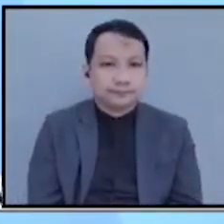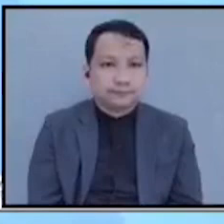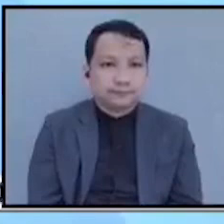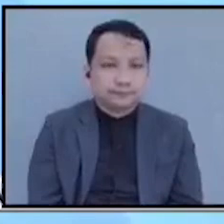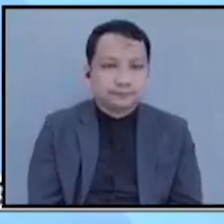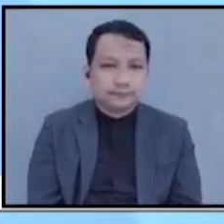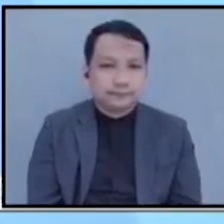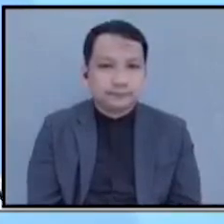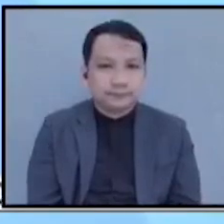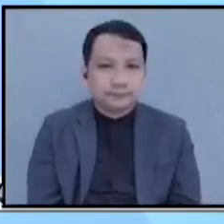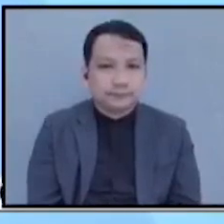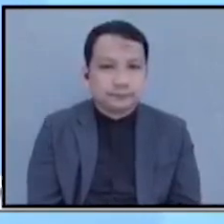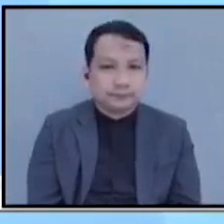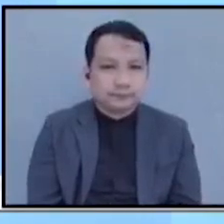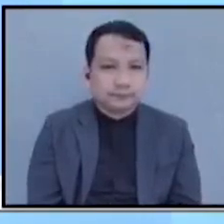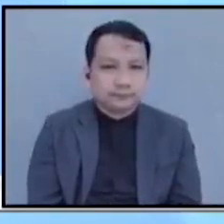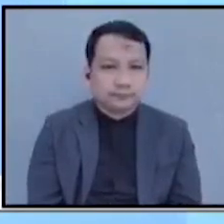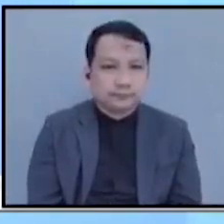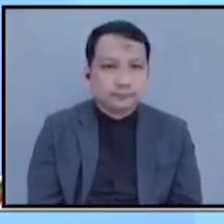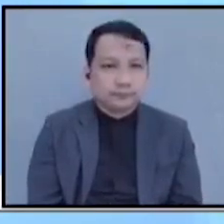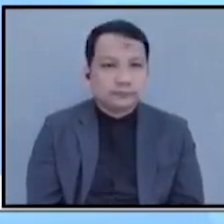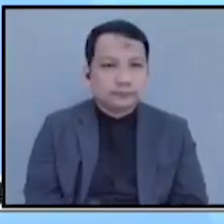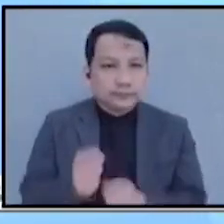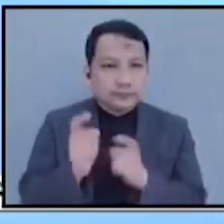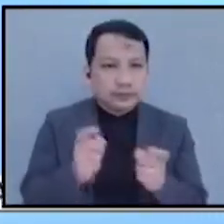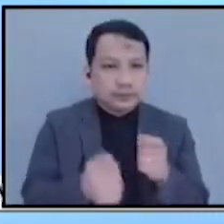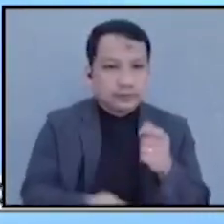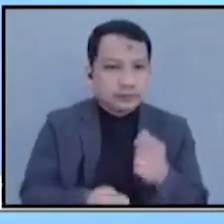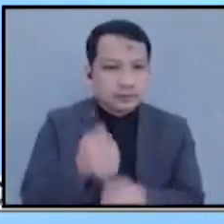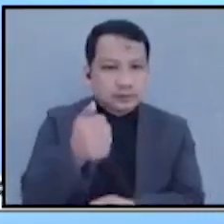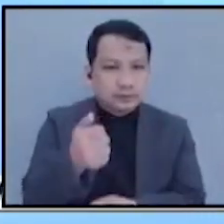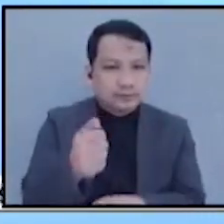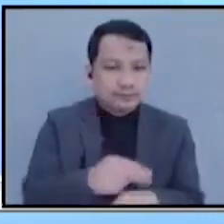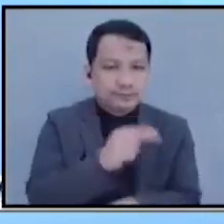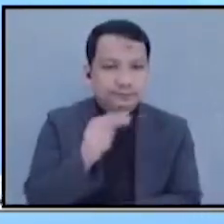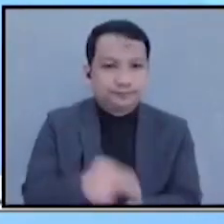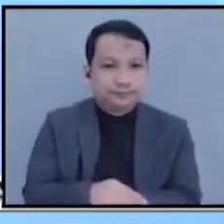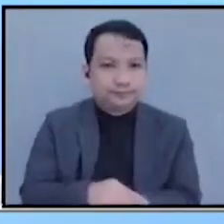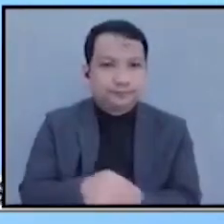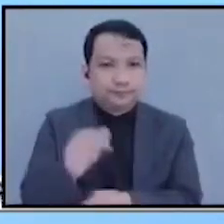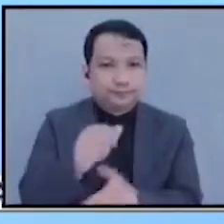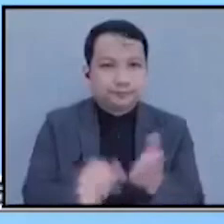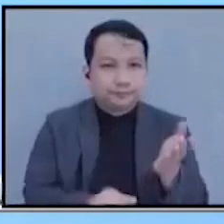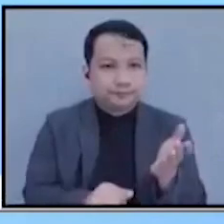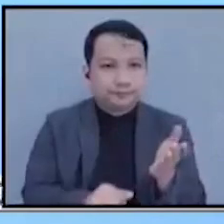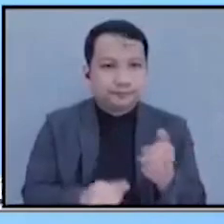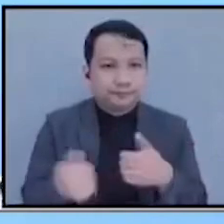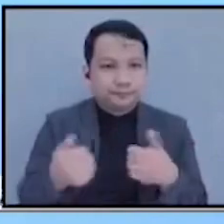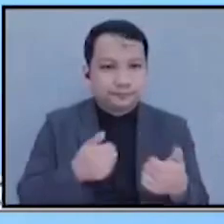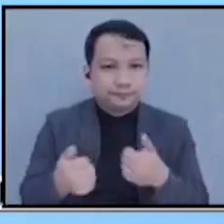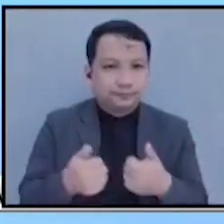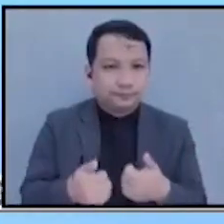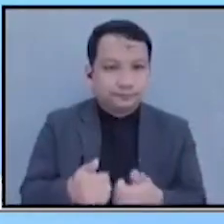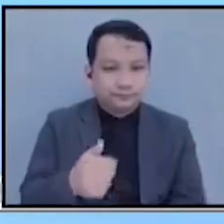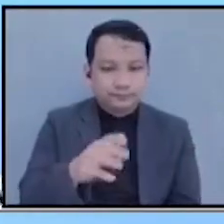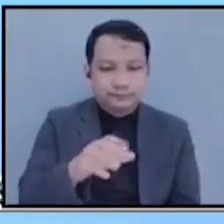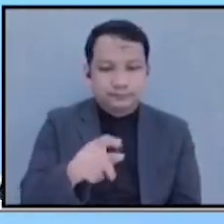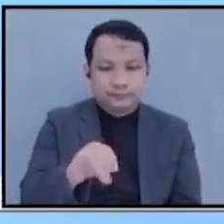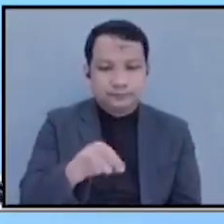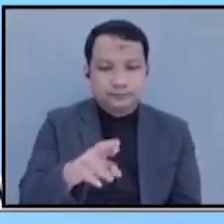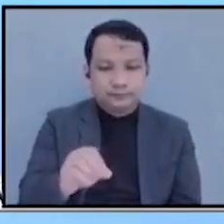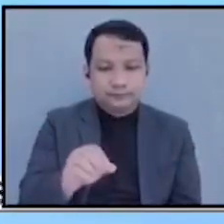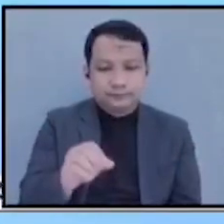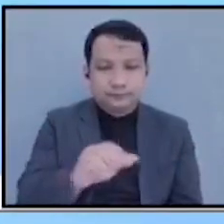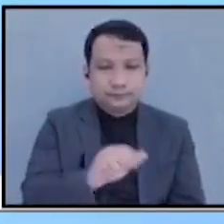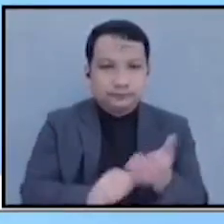Pinarangalan ang mga kauna-unahang nanalo sa Nationwide Art Contest ng Sentro Artista at Philippine Charity